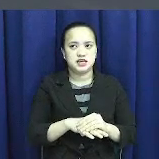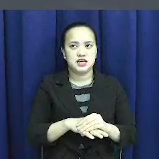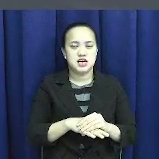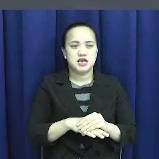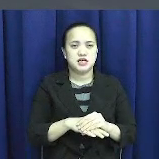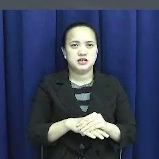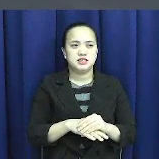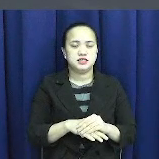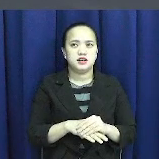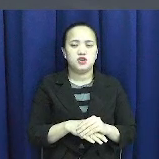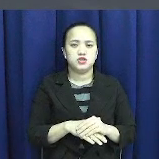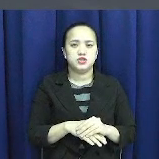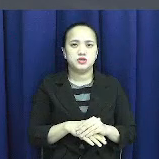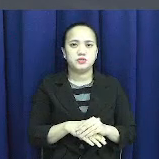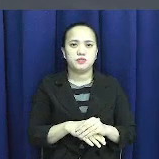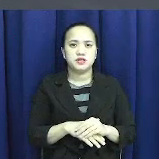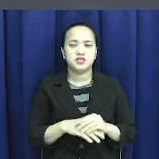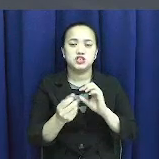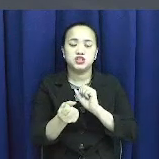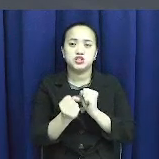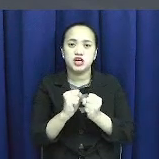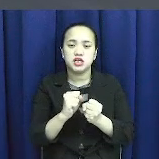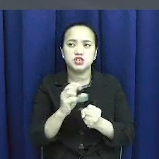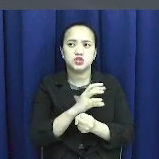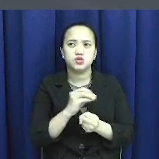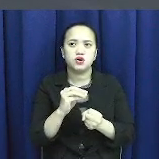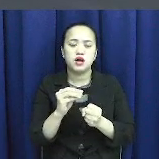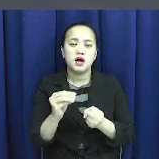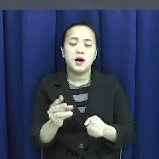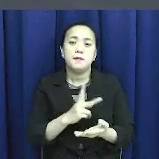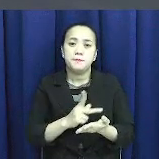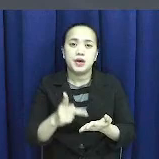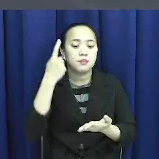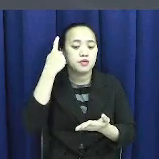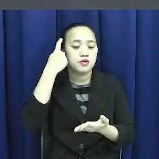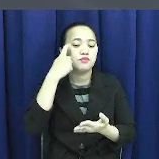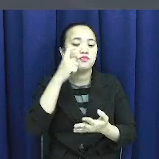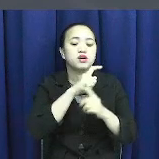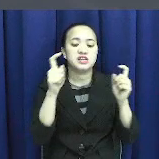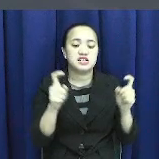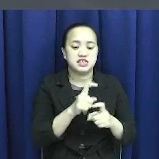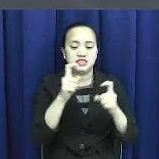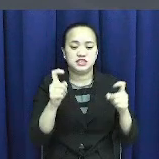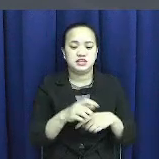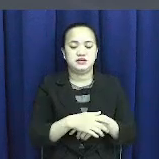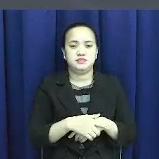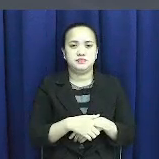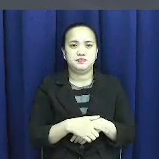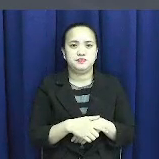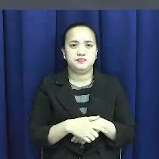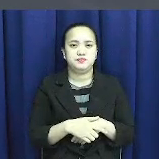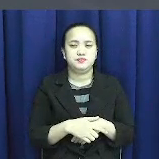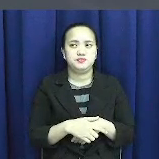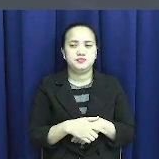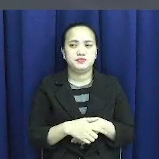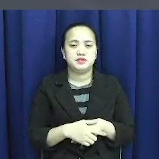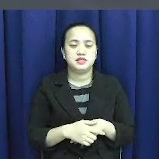kasalanan. Kaya nga po, since na ang punot dulo pa rin ay kasalanan, ang kailangan pa rin ay ang